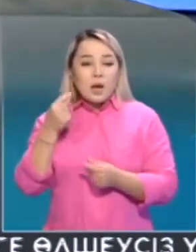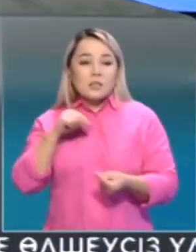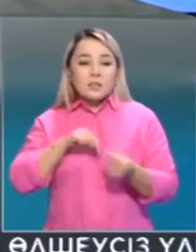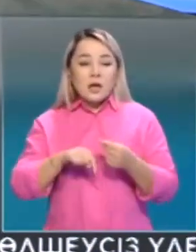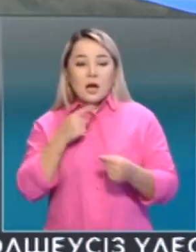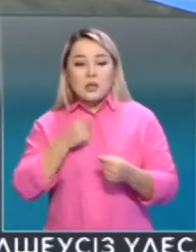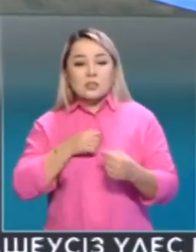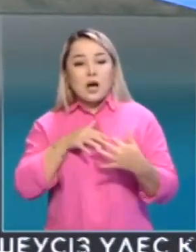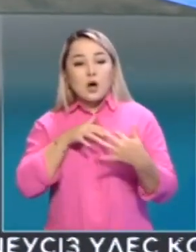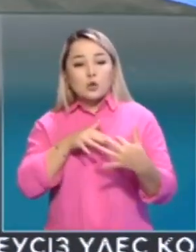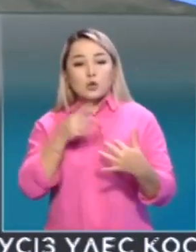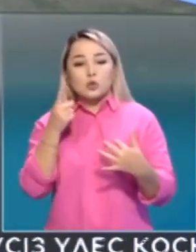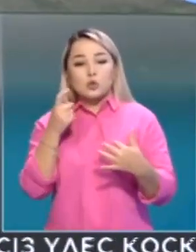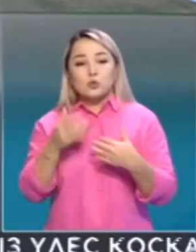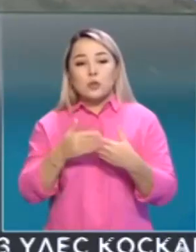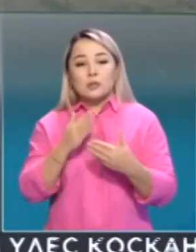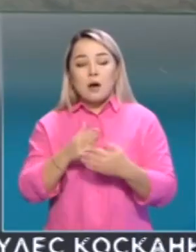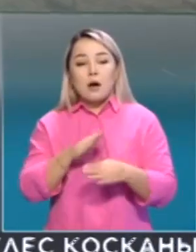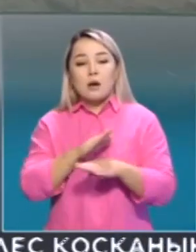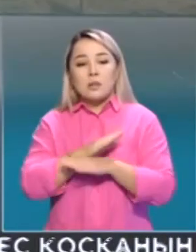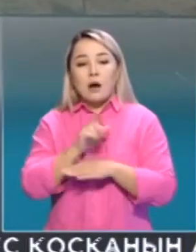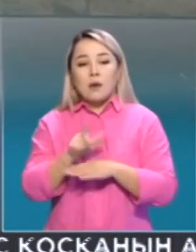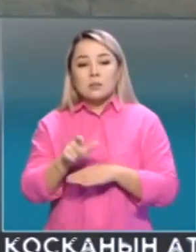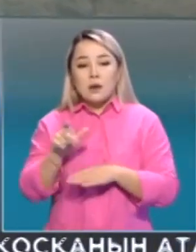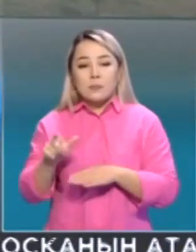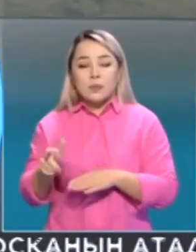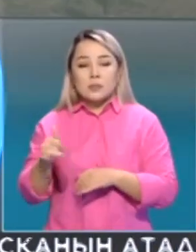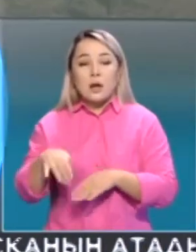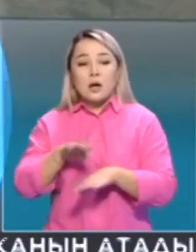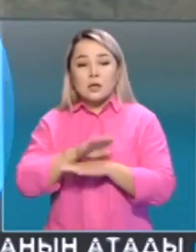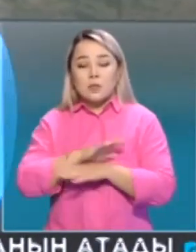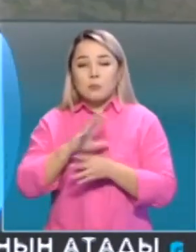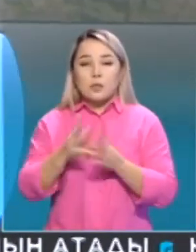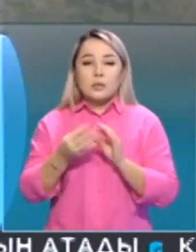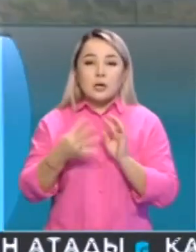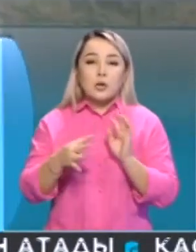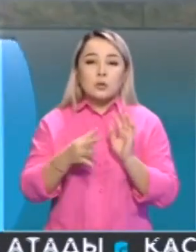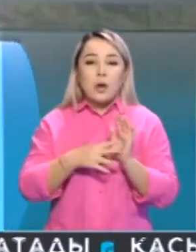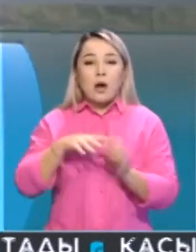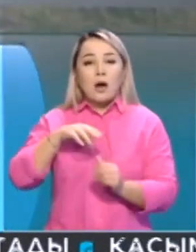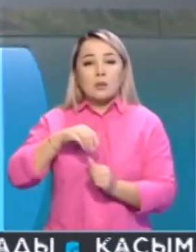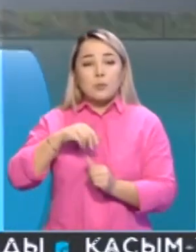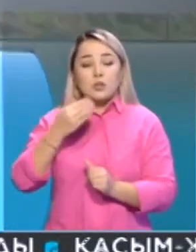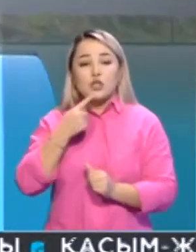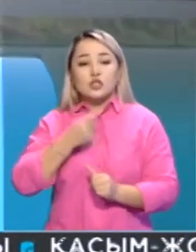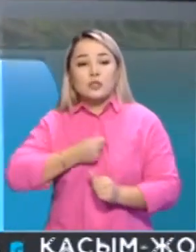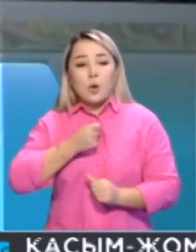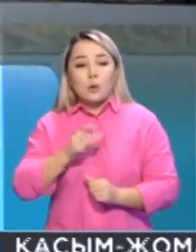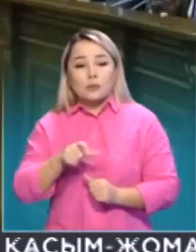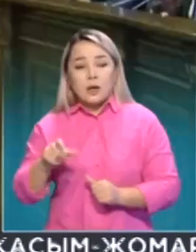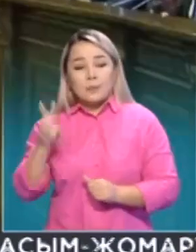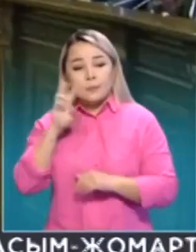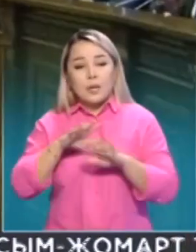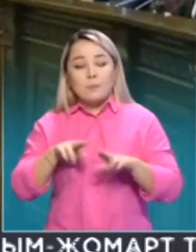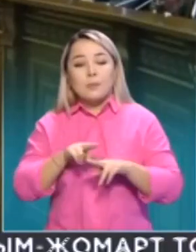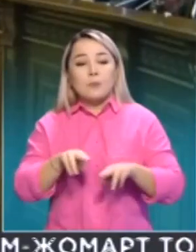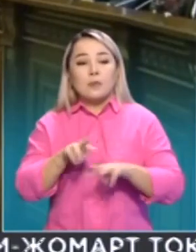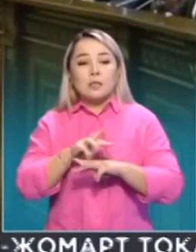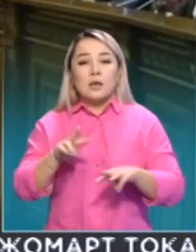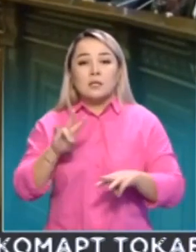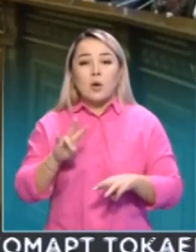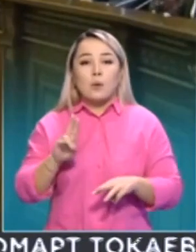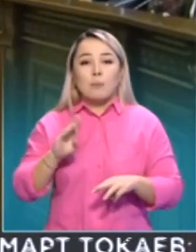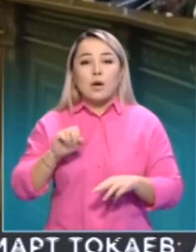арасындағы қарулы қақтығыстан 100-ге жуық адам қаза тапты. Мерт болғандардың 49-ы Армения жауынгерлері. Мұны осы елдің премьер-министрі